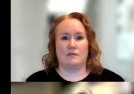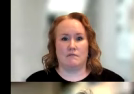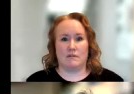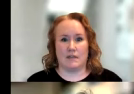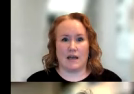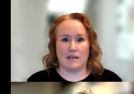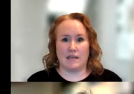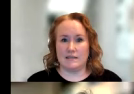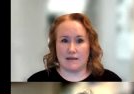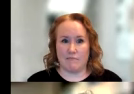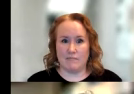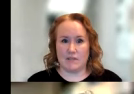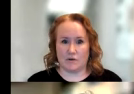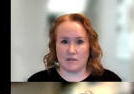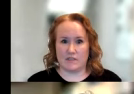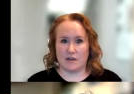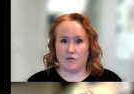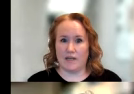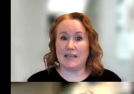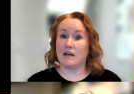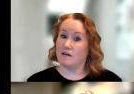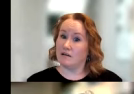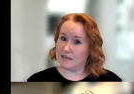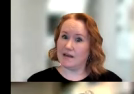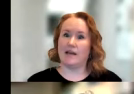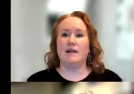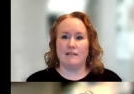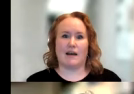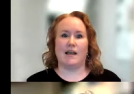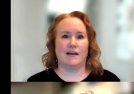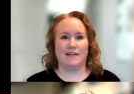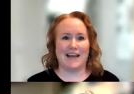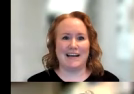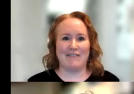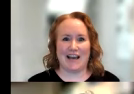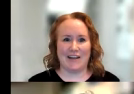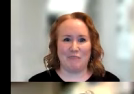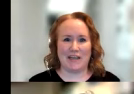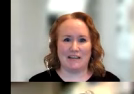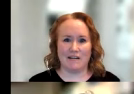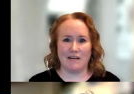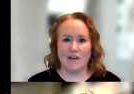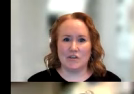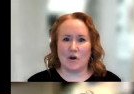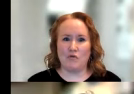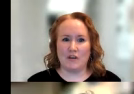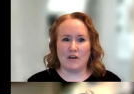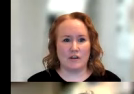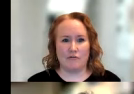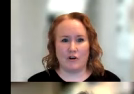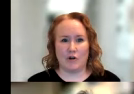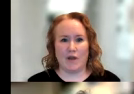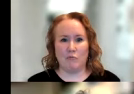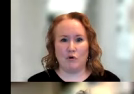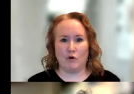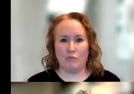ut dette I desember med søknadsfrist I januar. Ingen garantier her. Det der vi per I dag. Så jeg anbefaler at